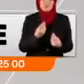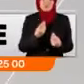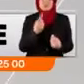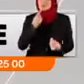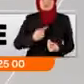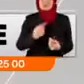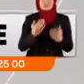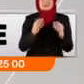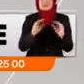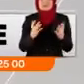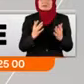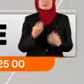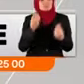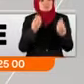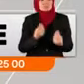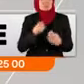küçük